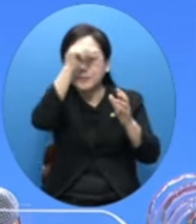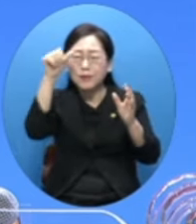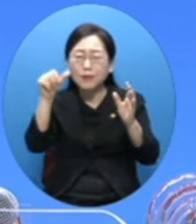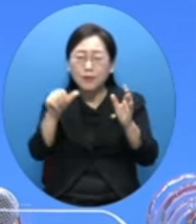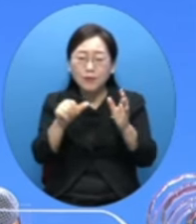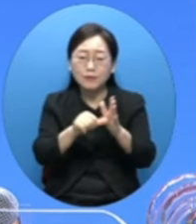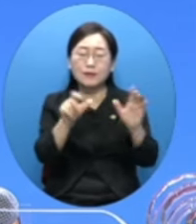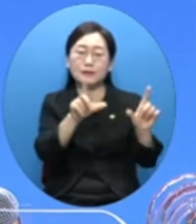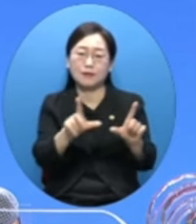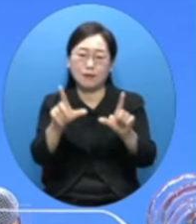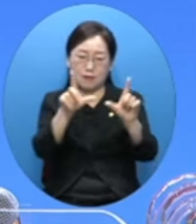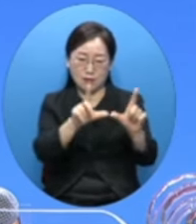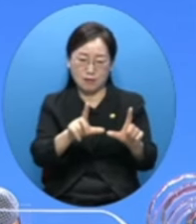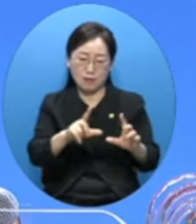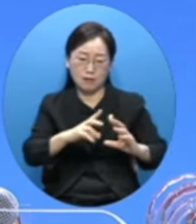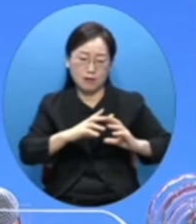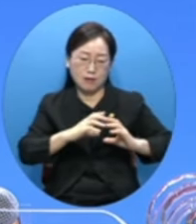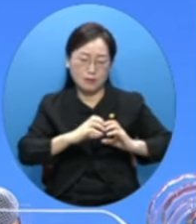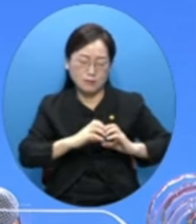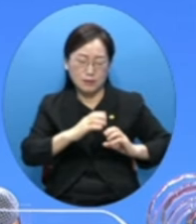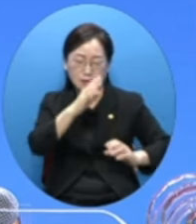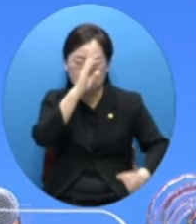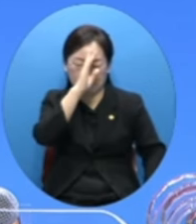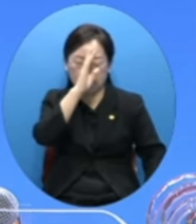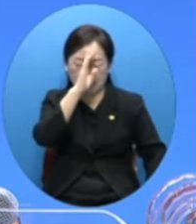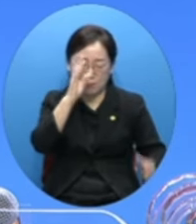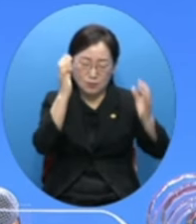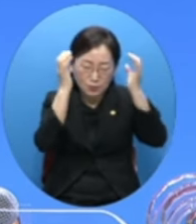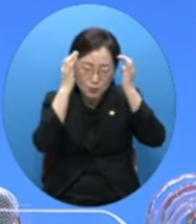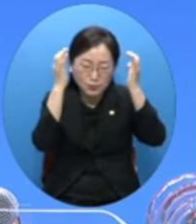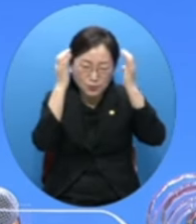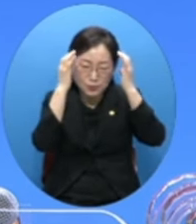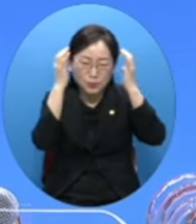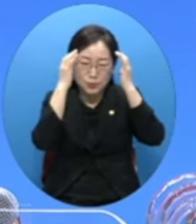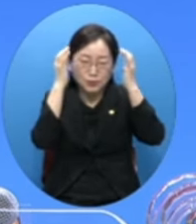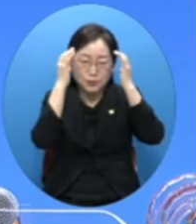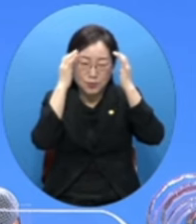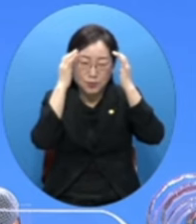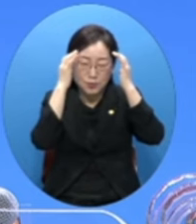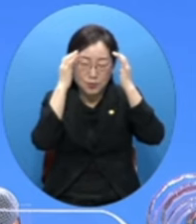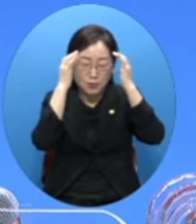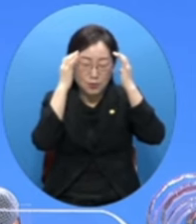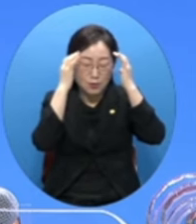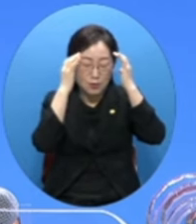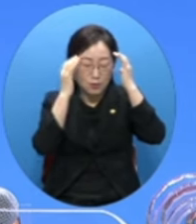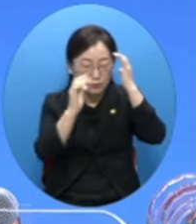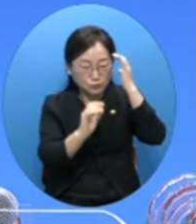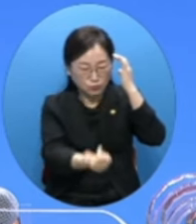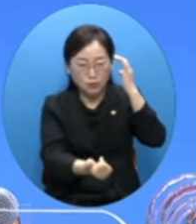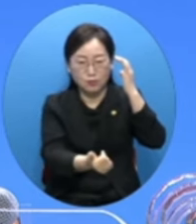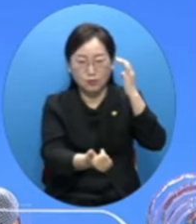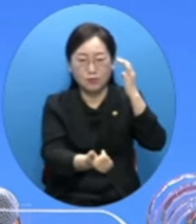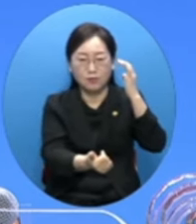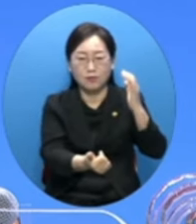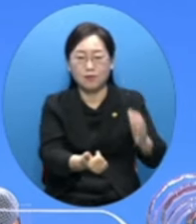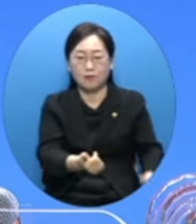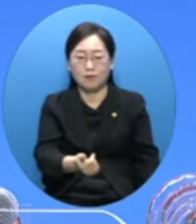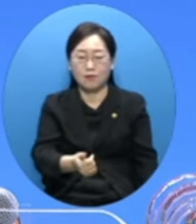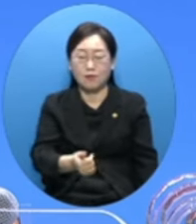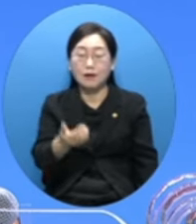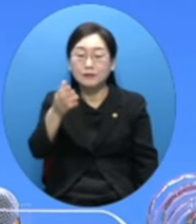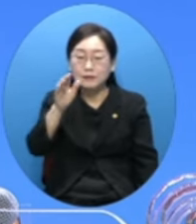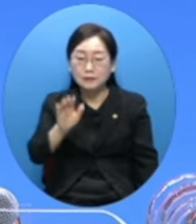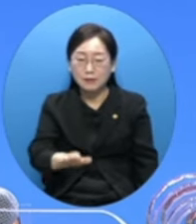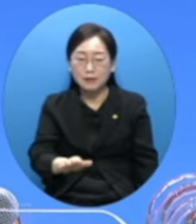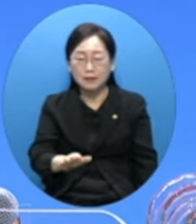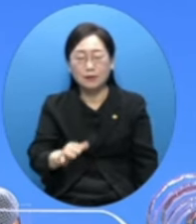살면 심장병으로 고통당하다가 그 고통 속에 죽어갈 터인데, 이 땅에서 더 이상